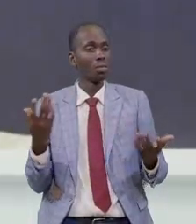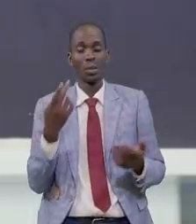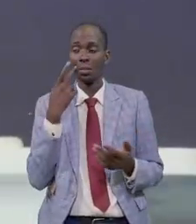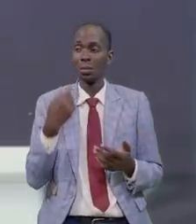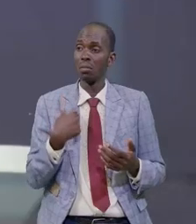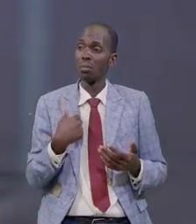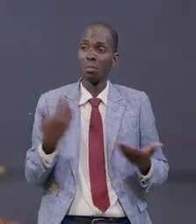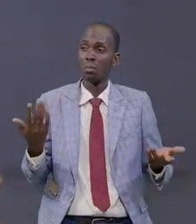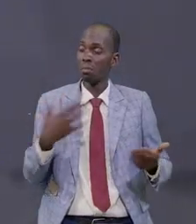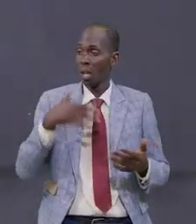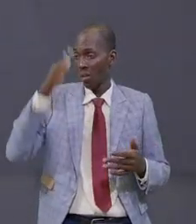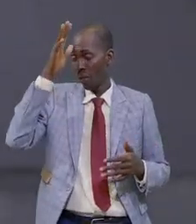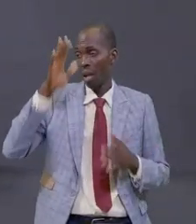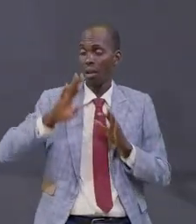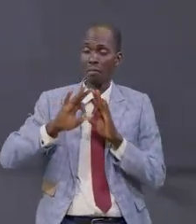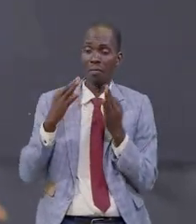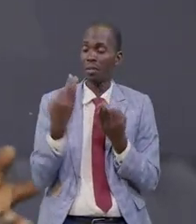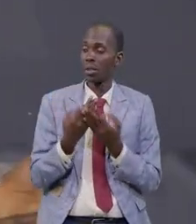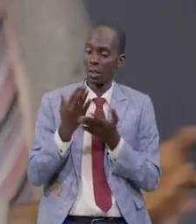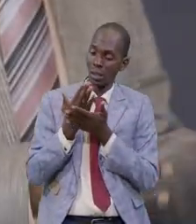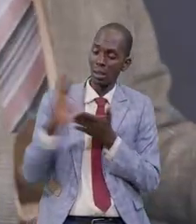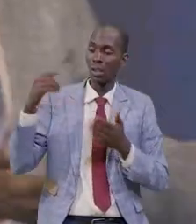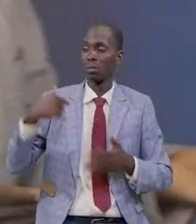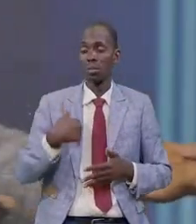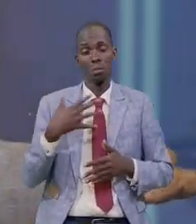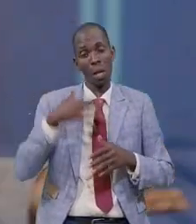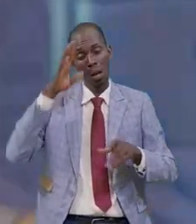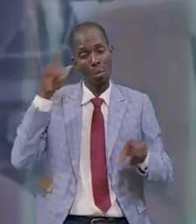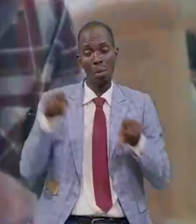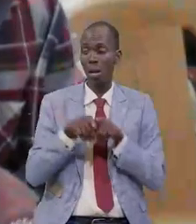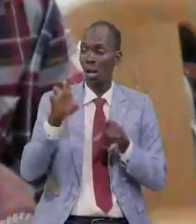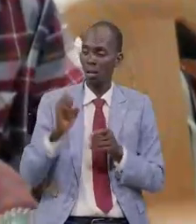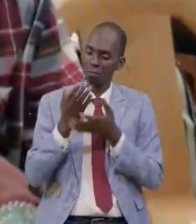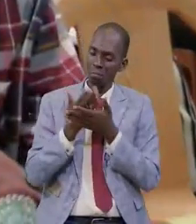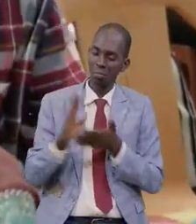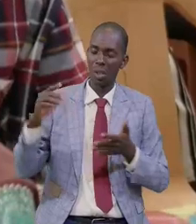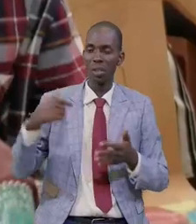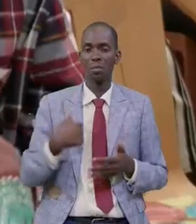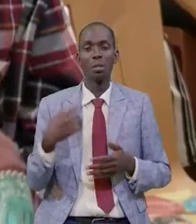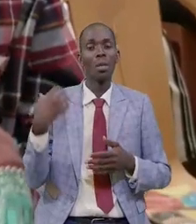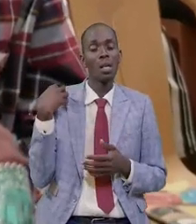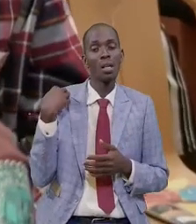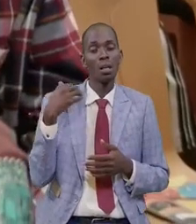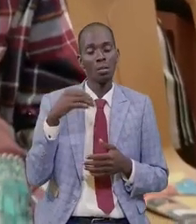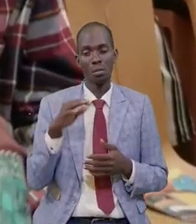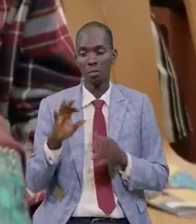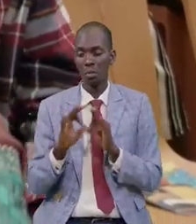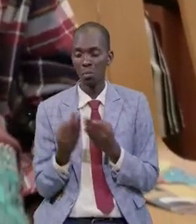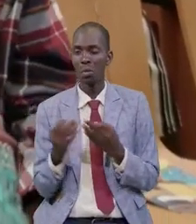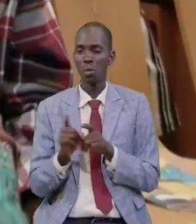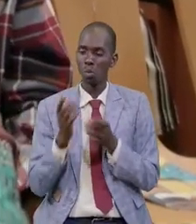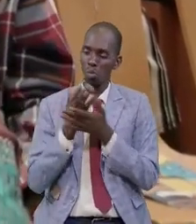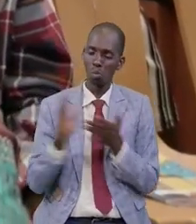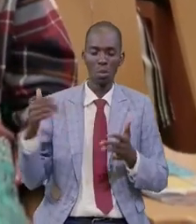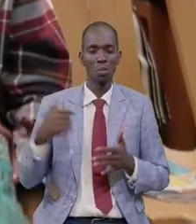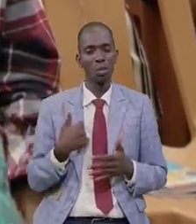rejeté de la maison de mon père je suis rejeté de mes frères je suis rejeté de la maison de de potifa non non non